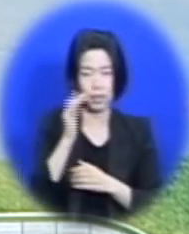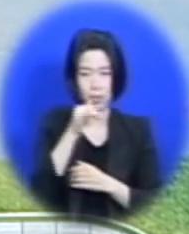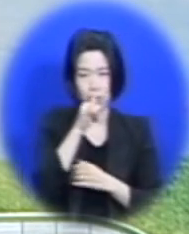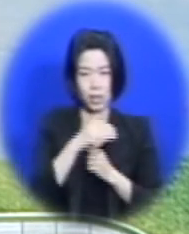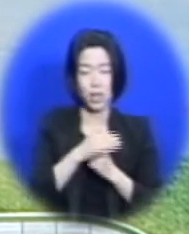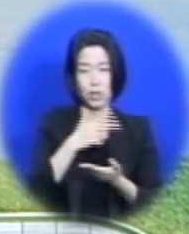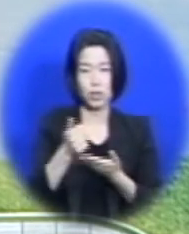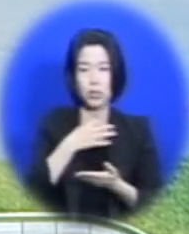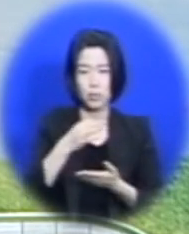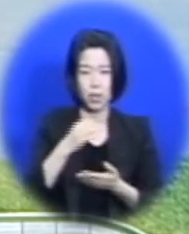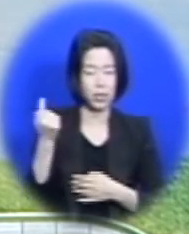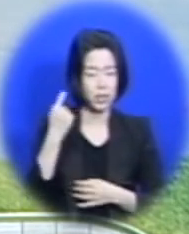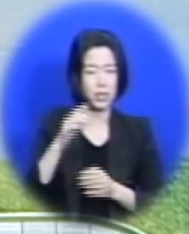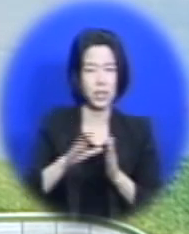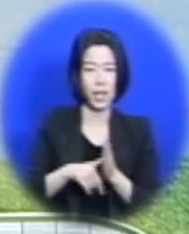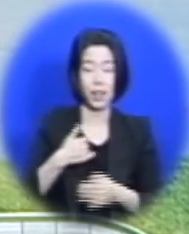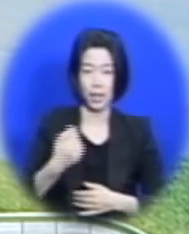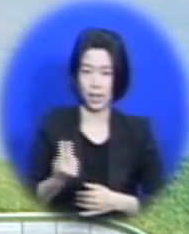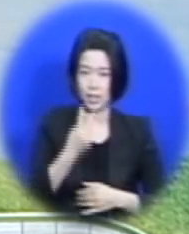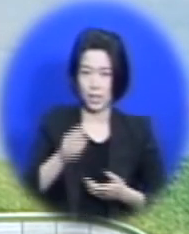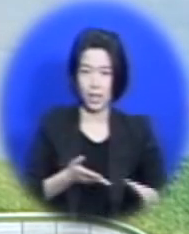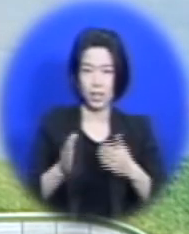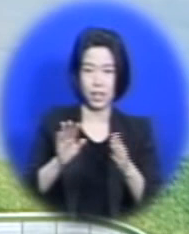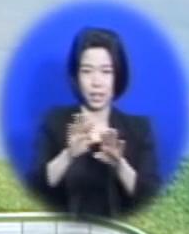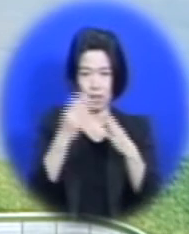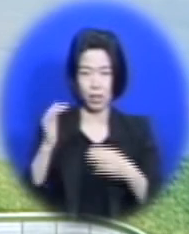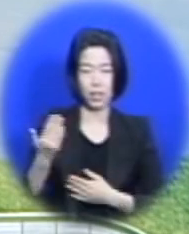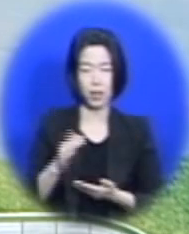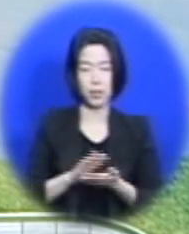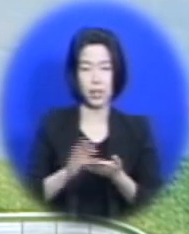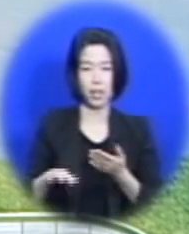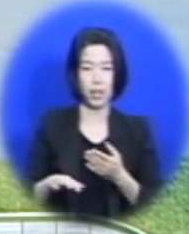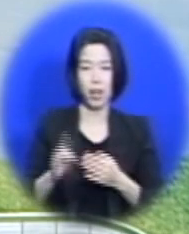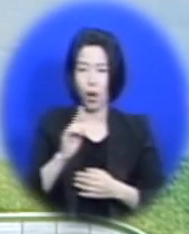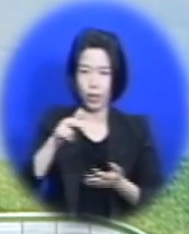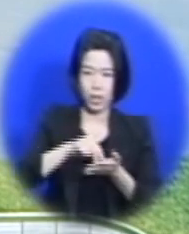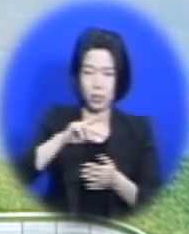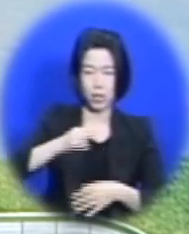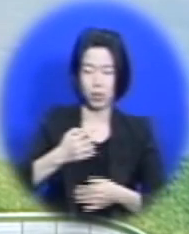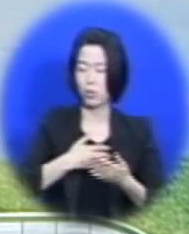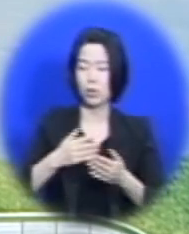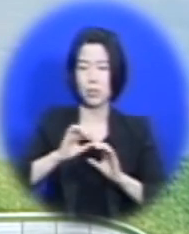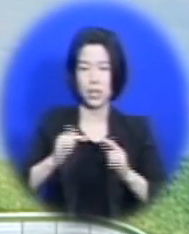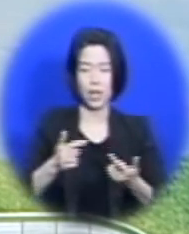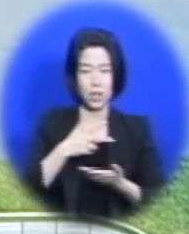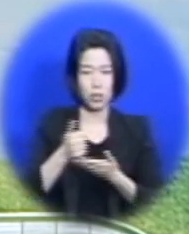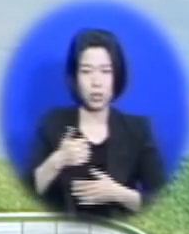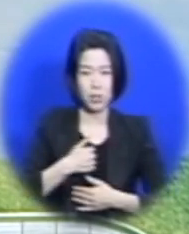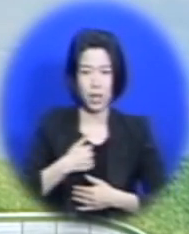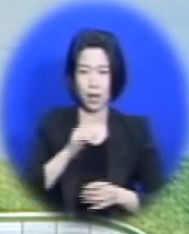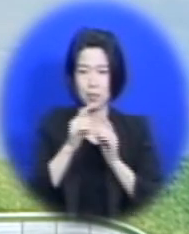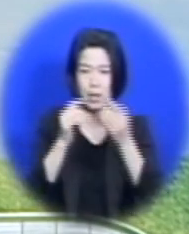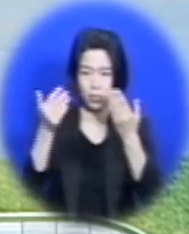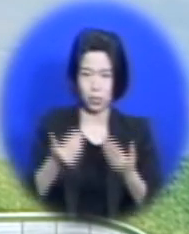때 내게는 살 길이 열립니다. 어떤 처지에서도 두렵지가 않습니다. 주님이 내게 말씀하고